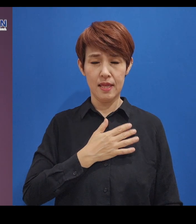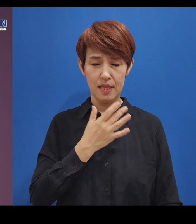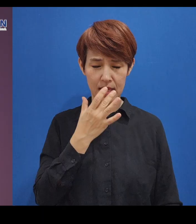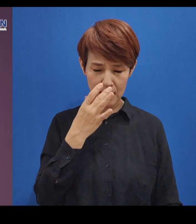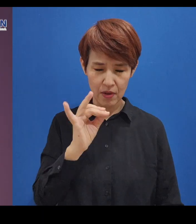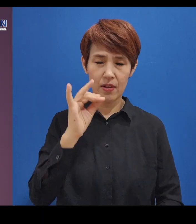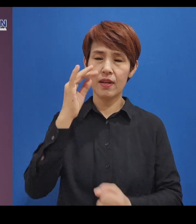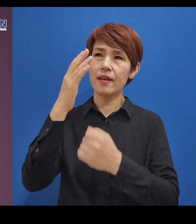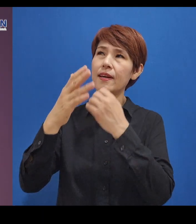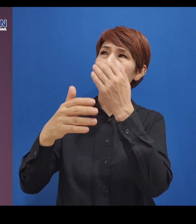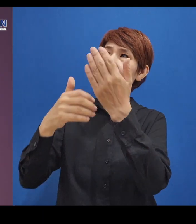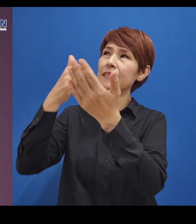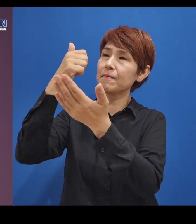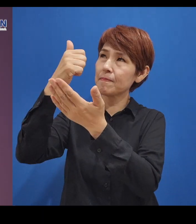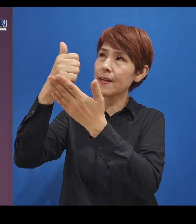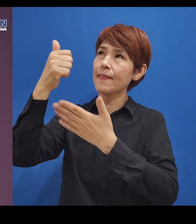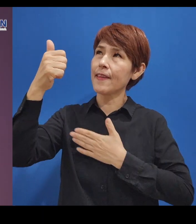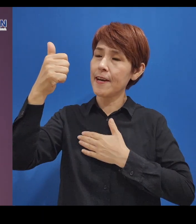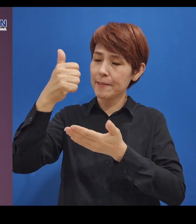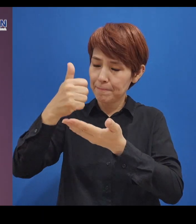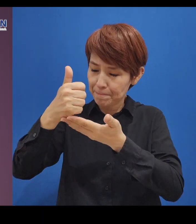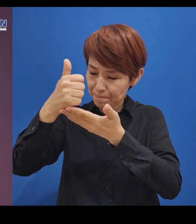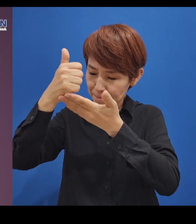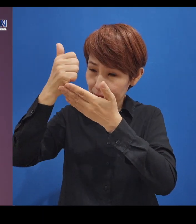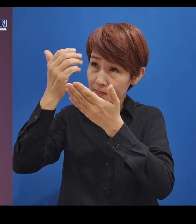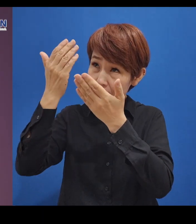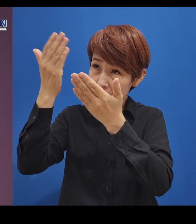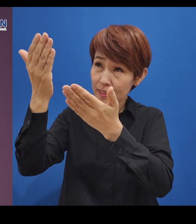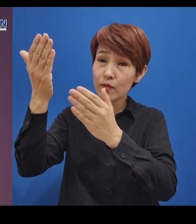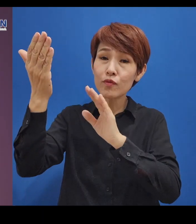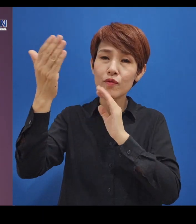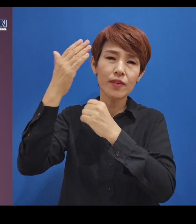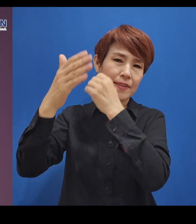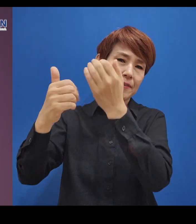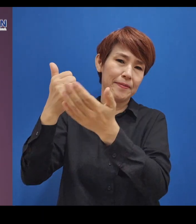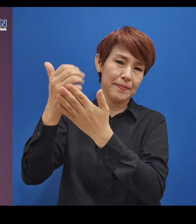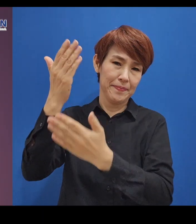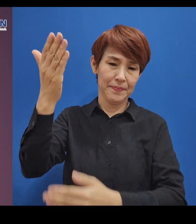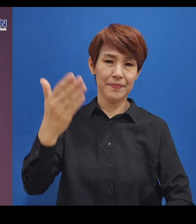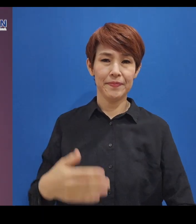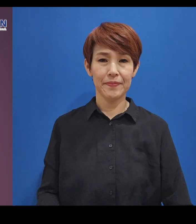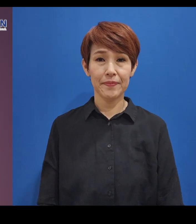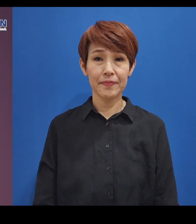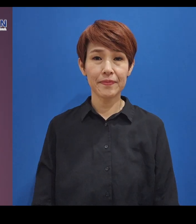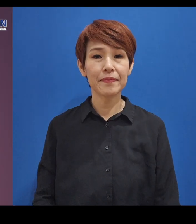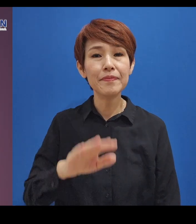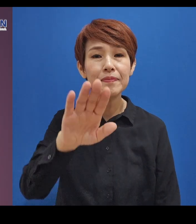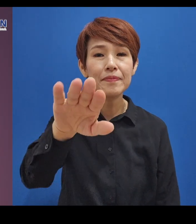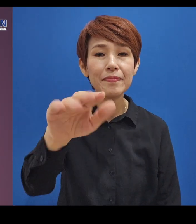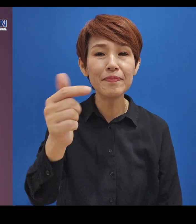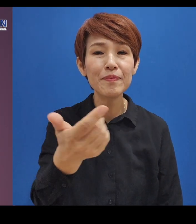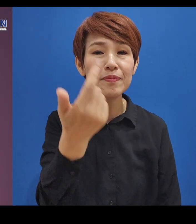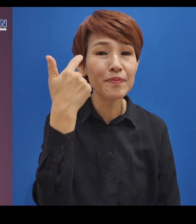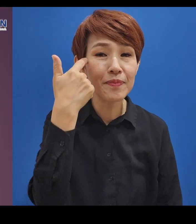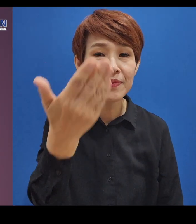나의 하나님께 나의 순종을 드릴 만한 분이다 라고 고백했습니다. 여러분께 묻겠습니다.